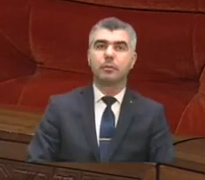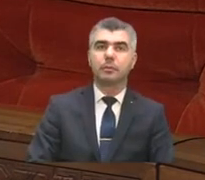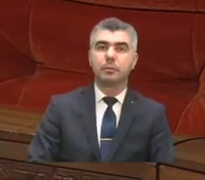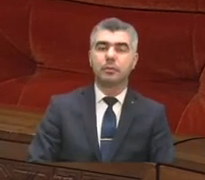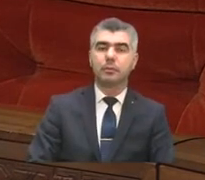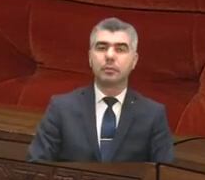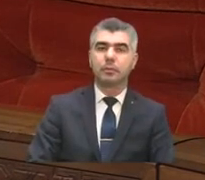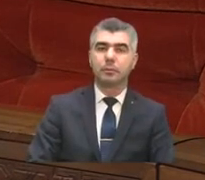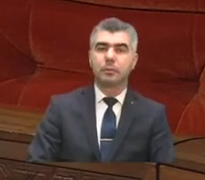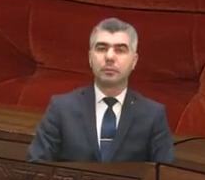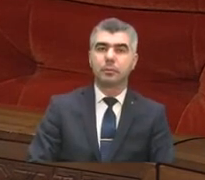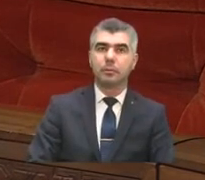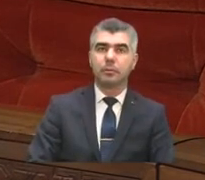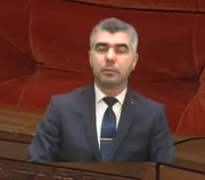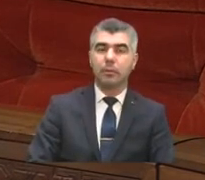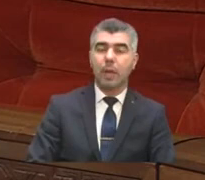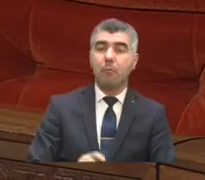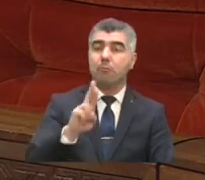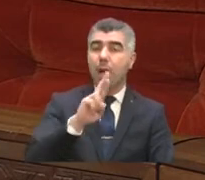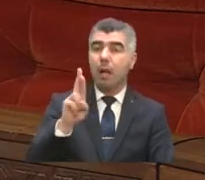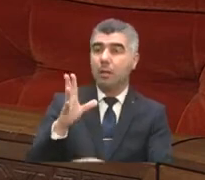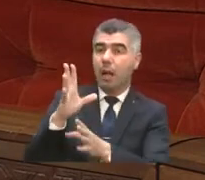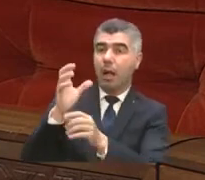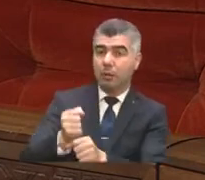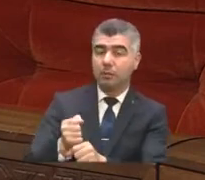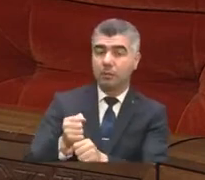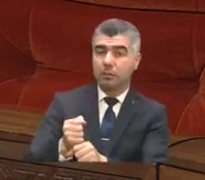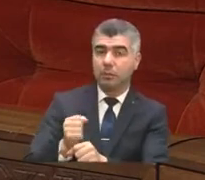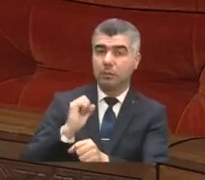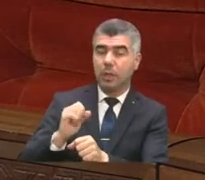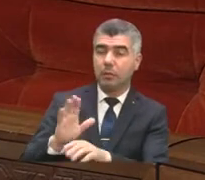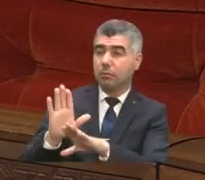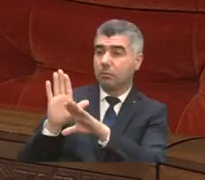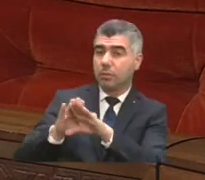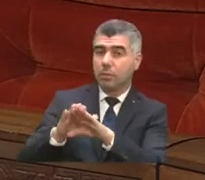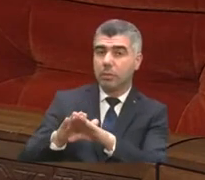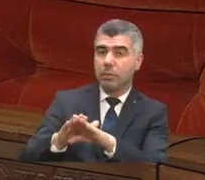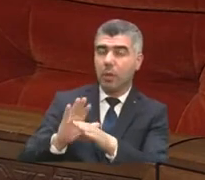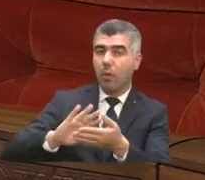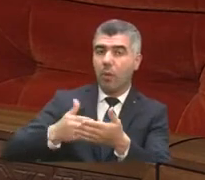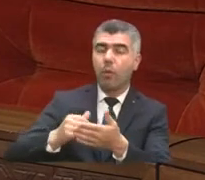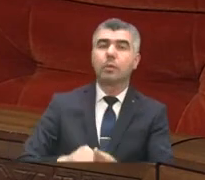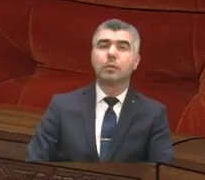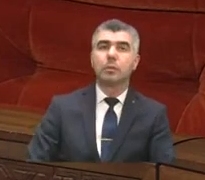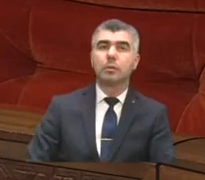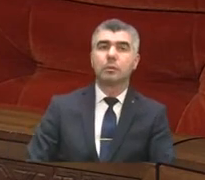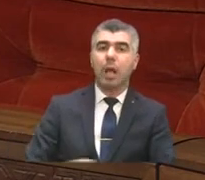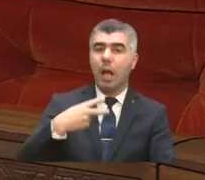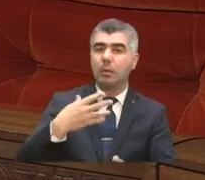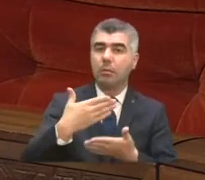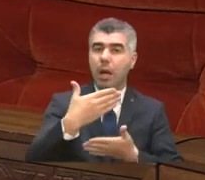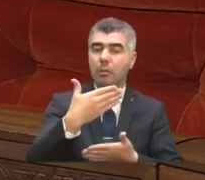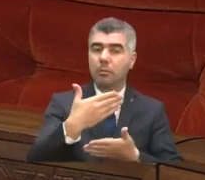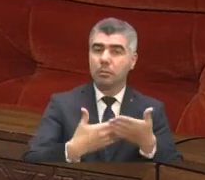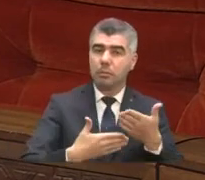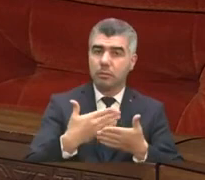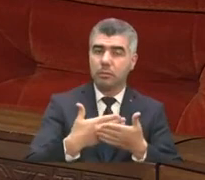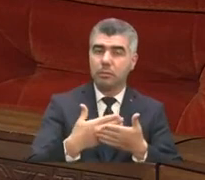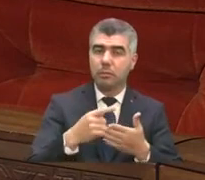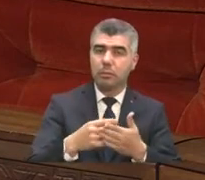علما أنه وفقا للتوجيهات السامية لصاحب الجلالة الملك محمد السادس نصره الله في خطابه بمناسبة